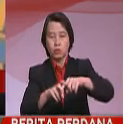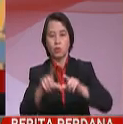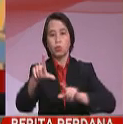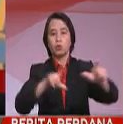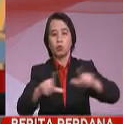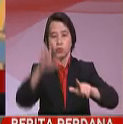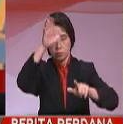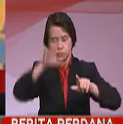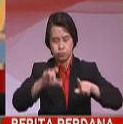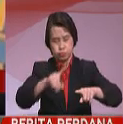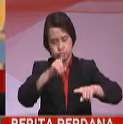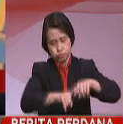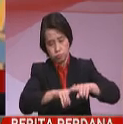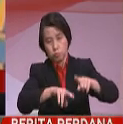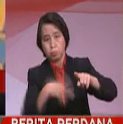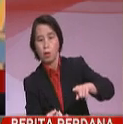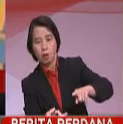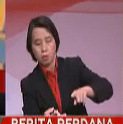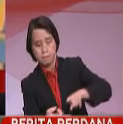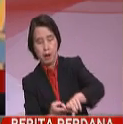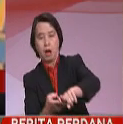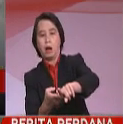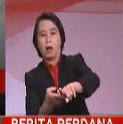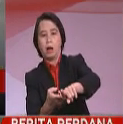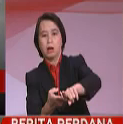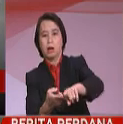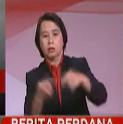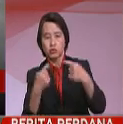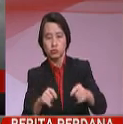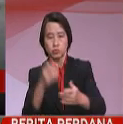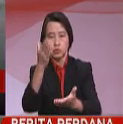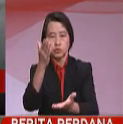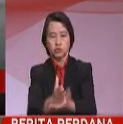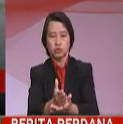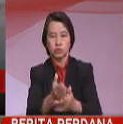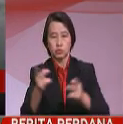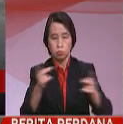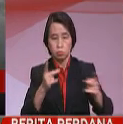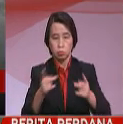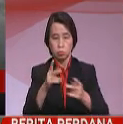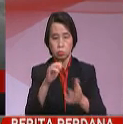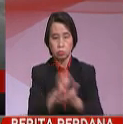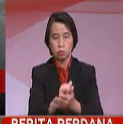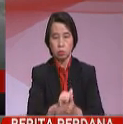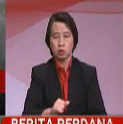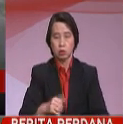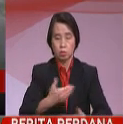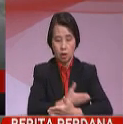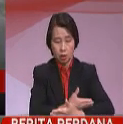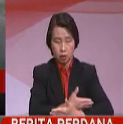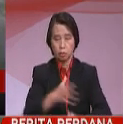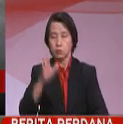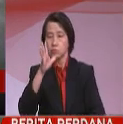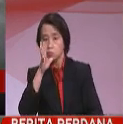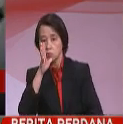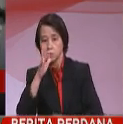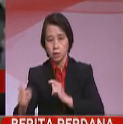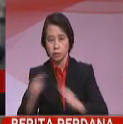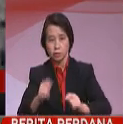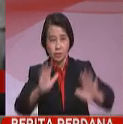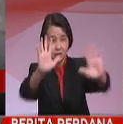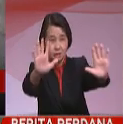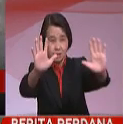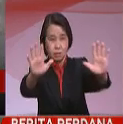dipandu bapanya dan jatuh sebelum digilis ketika cubaan menghentikan kenderaan terbabit. Haura dan ibunya sebelum itu bertindak